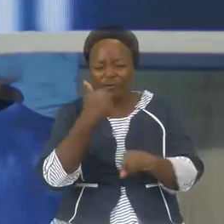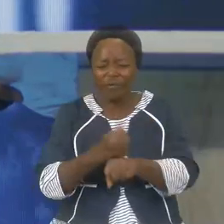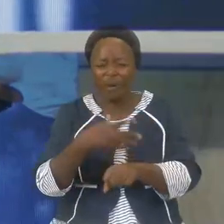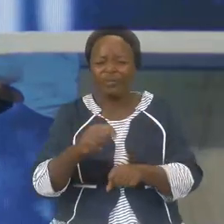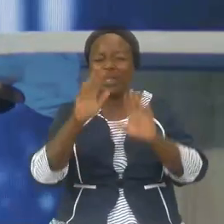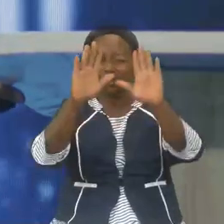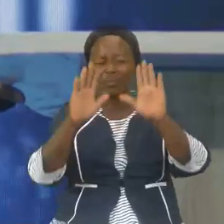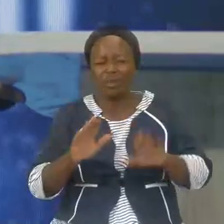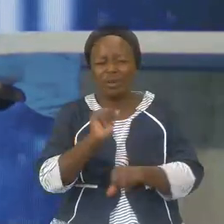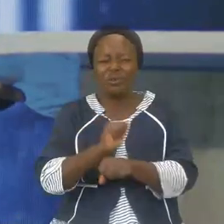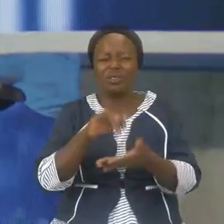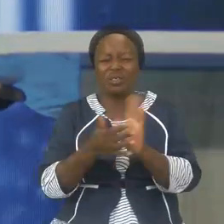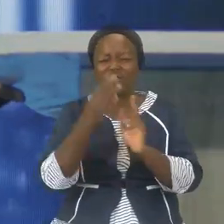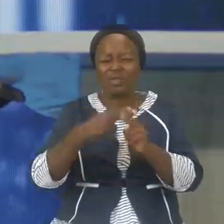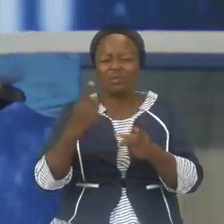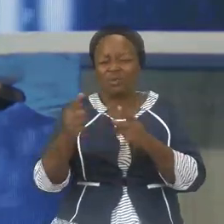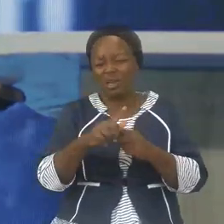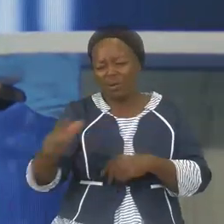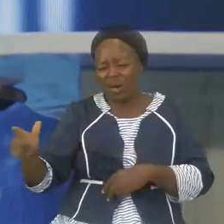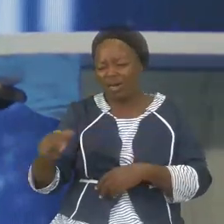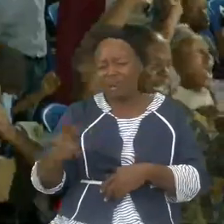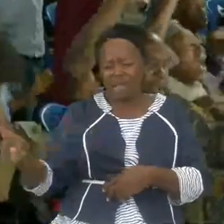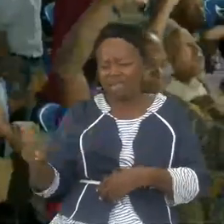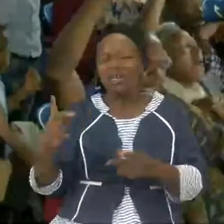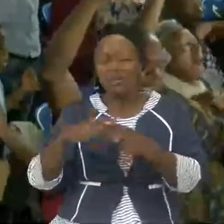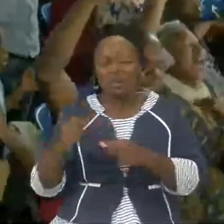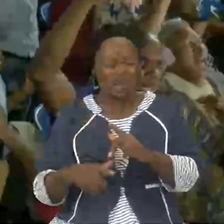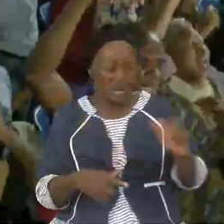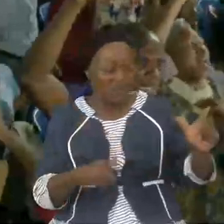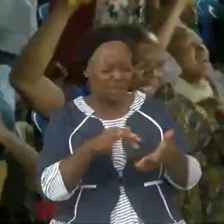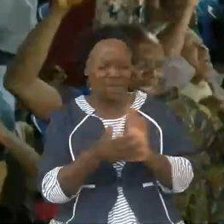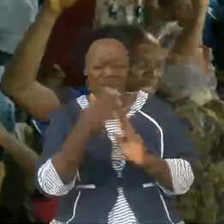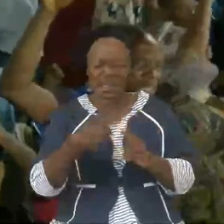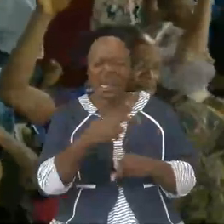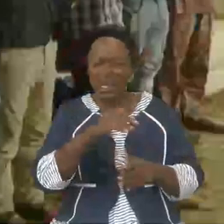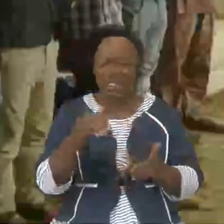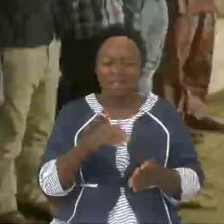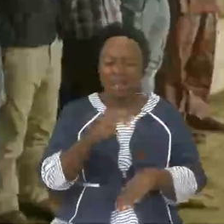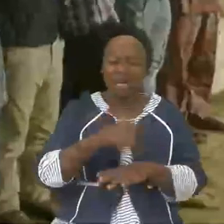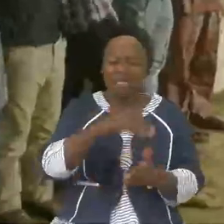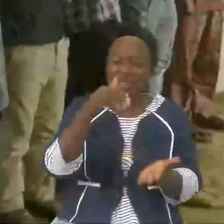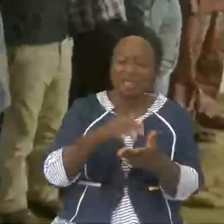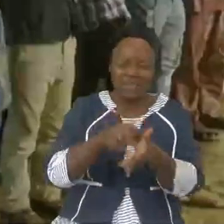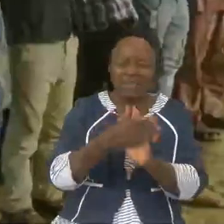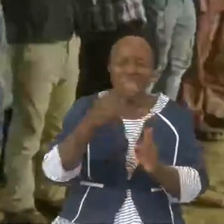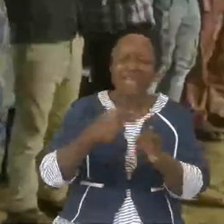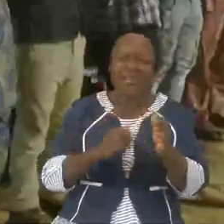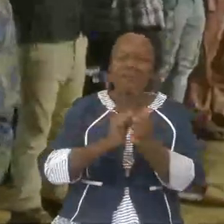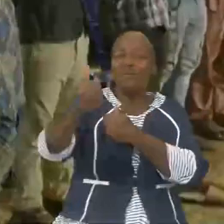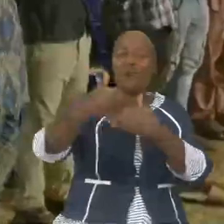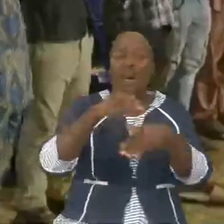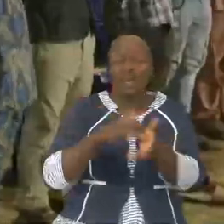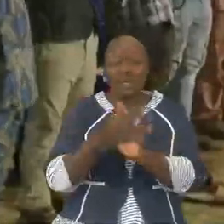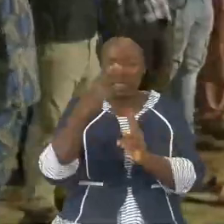le miracle. À ma gauche, à ma droite, au centre, très